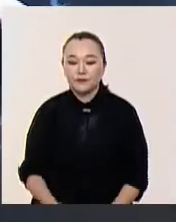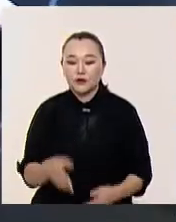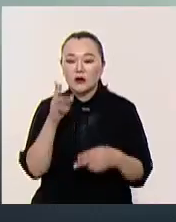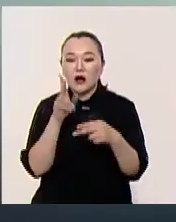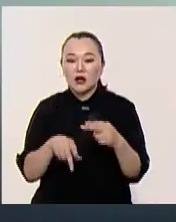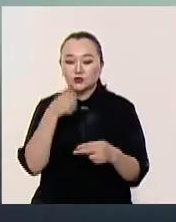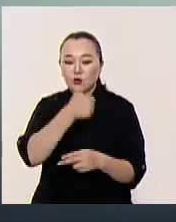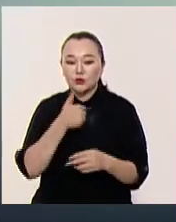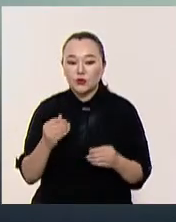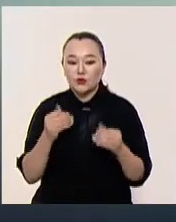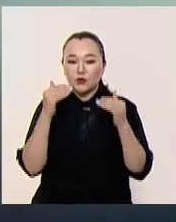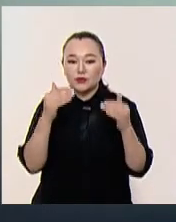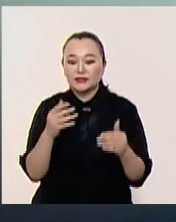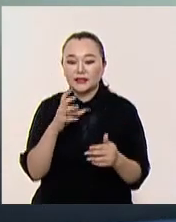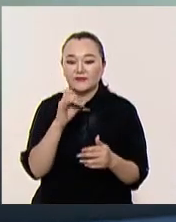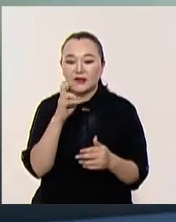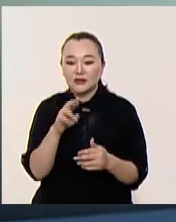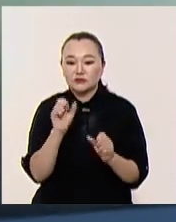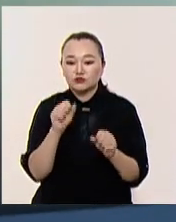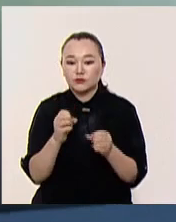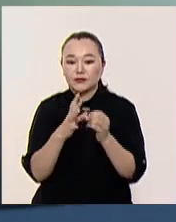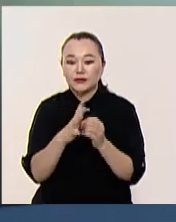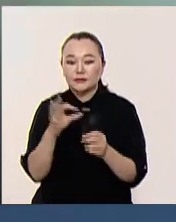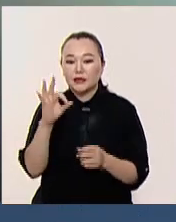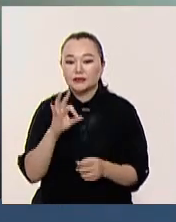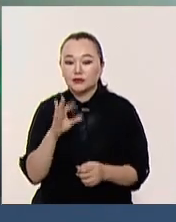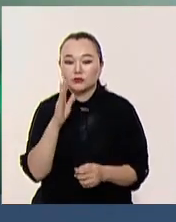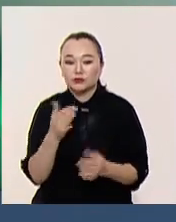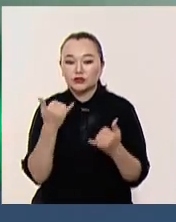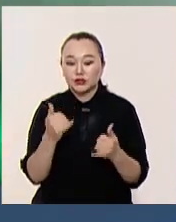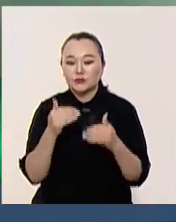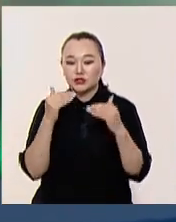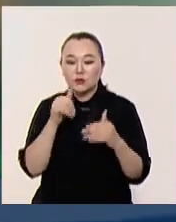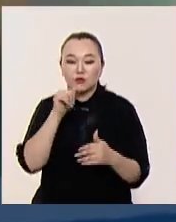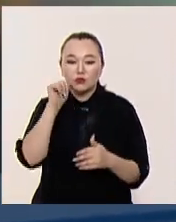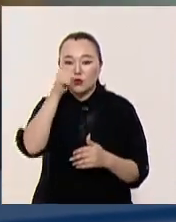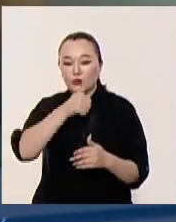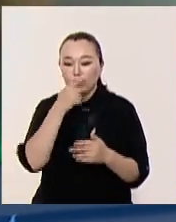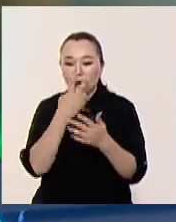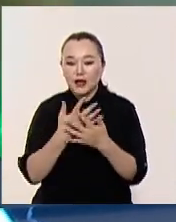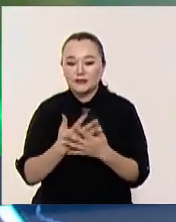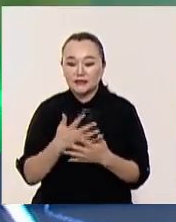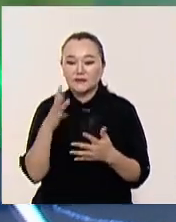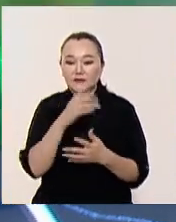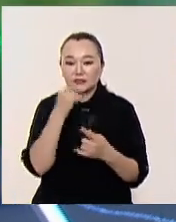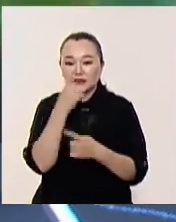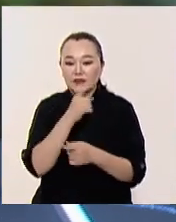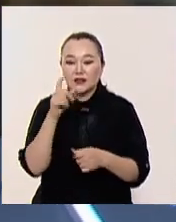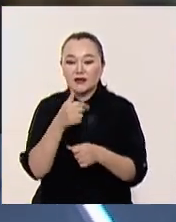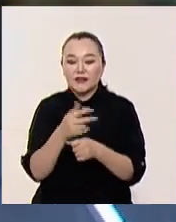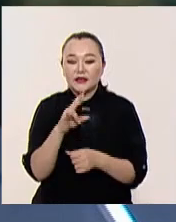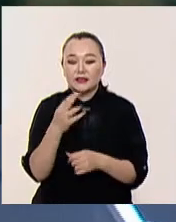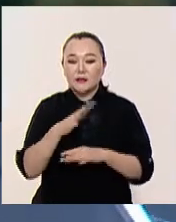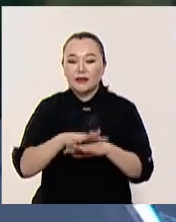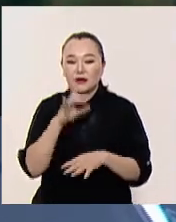К концу года рост инфляции может составить 15%. Сейчас она превышает прошлогодние показатели. Об этом заявил глава Национального